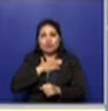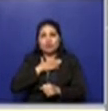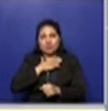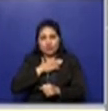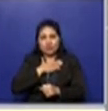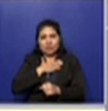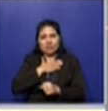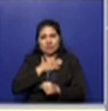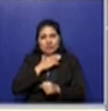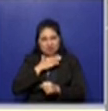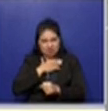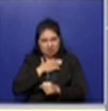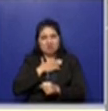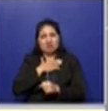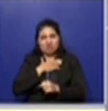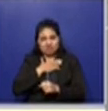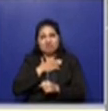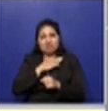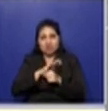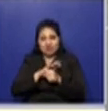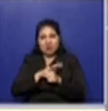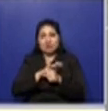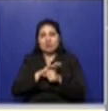เป็นความน่าพึงพอใจอย่างยิ่งนะครับ